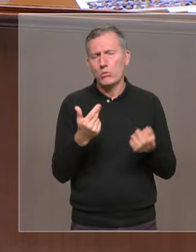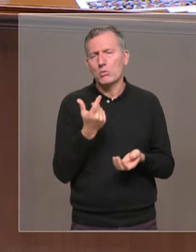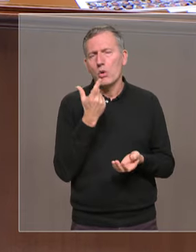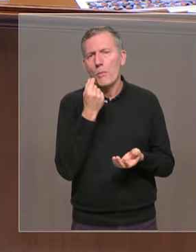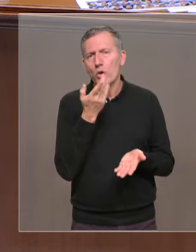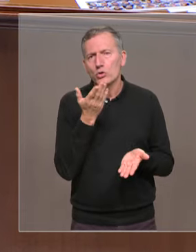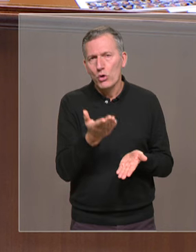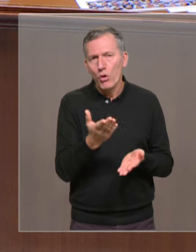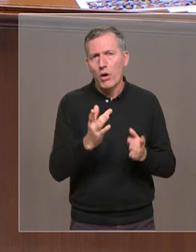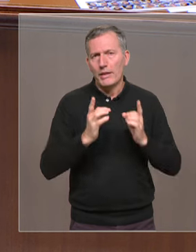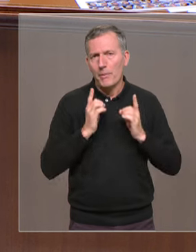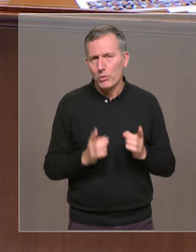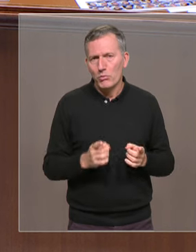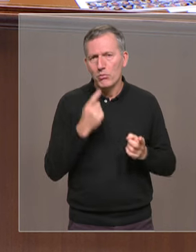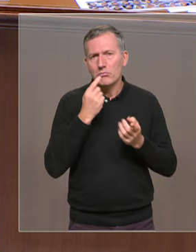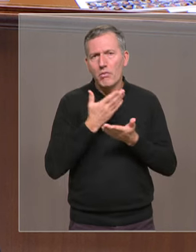monsieur le député,